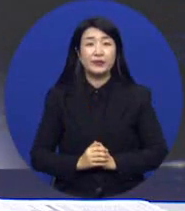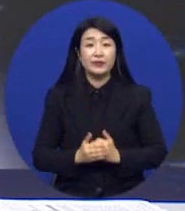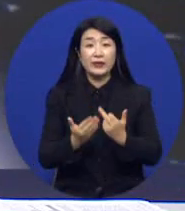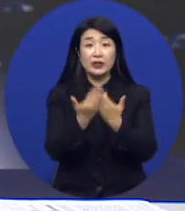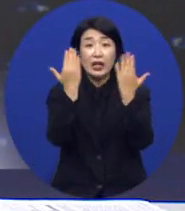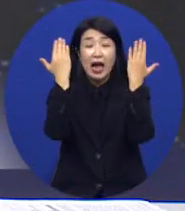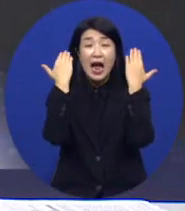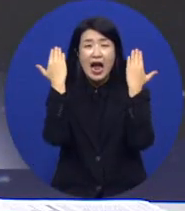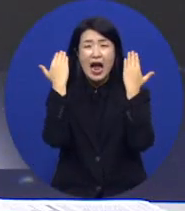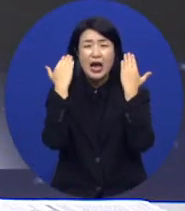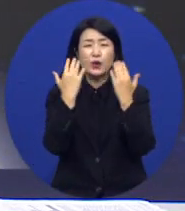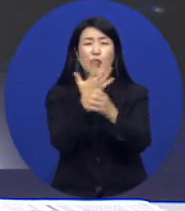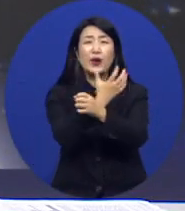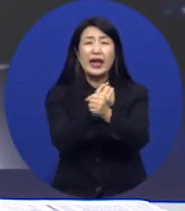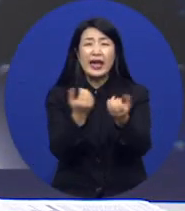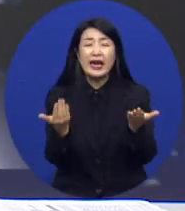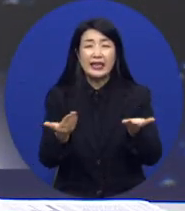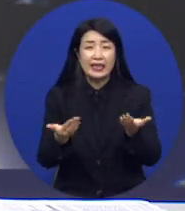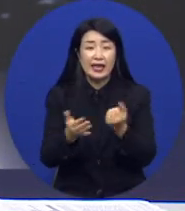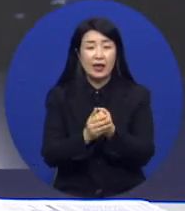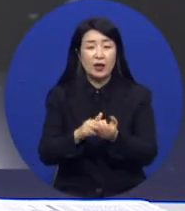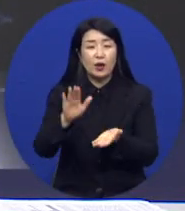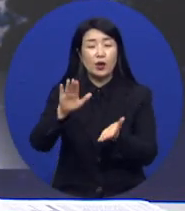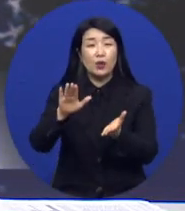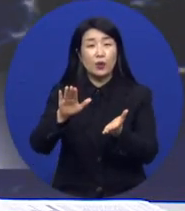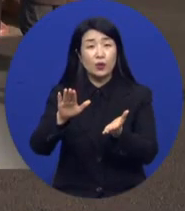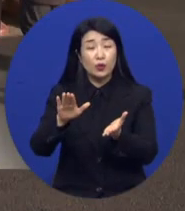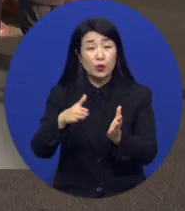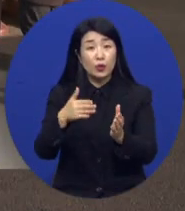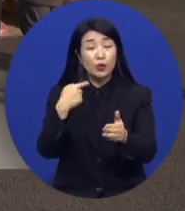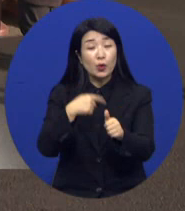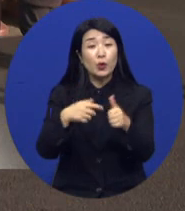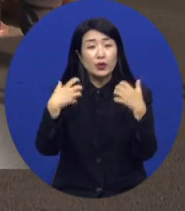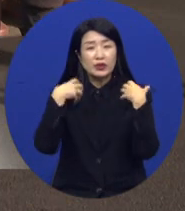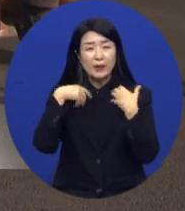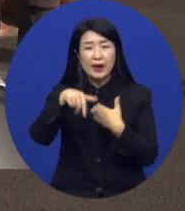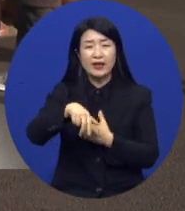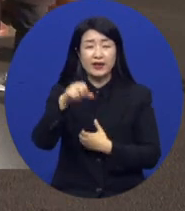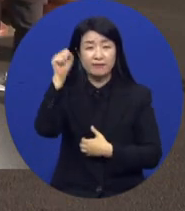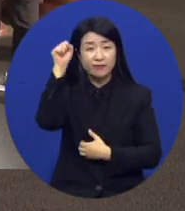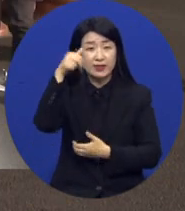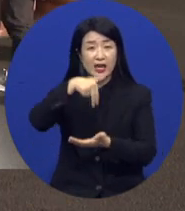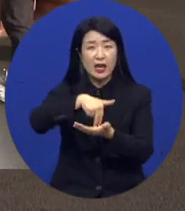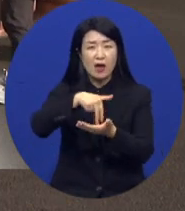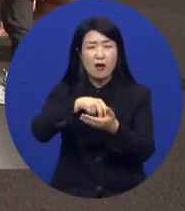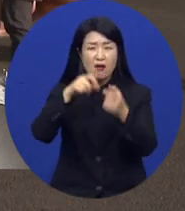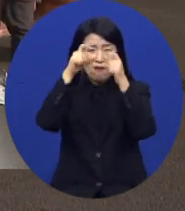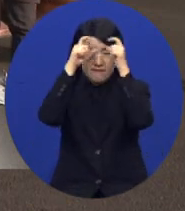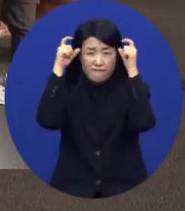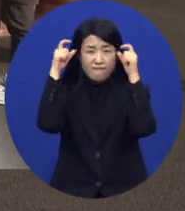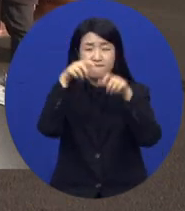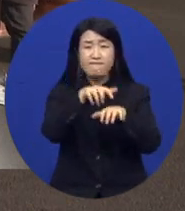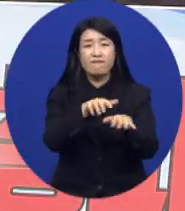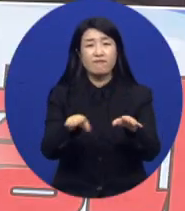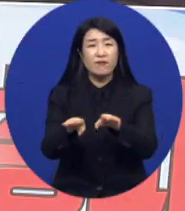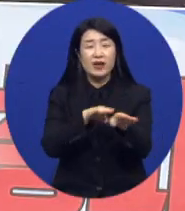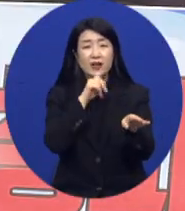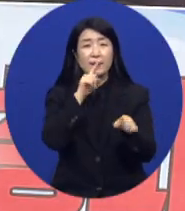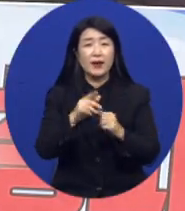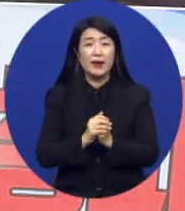제주 학교 비정규직 연대회의는 제주도교육청 앞에서 기자회견을 열고 오는 25일 총파업에 돌입한다고